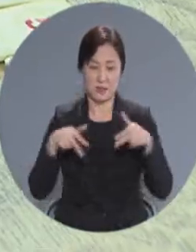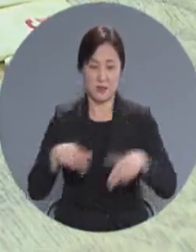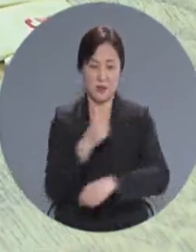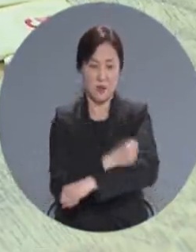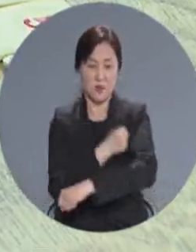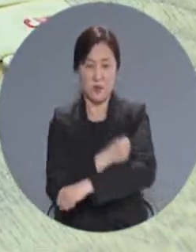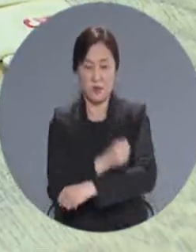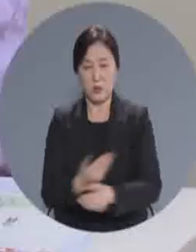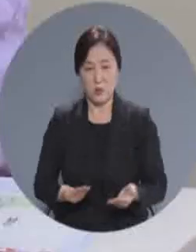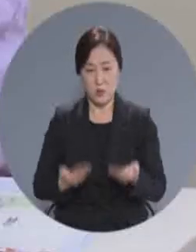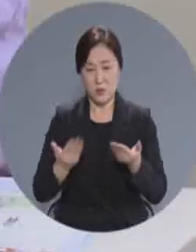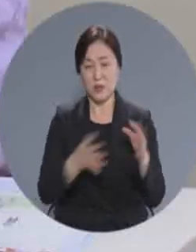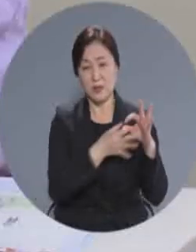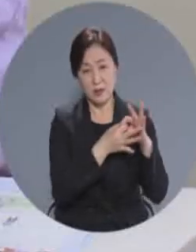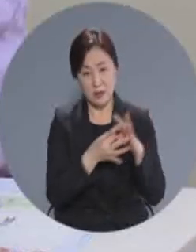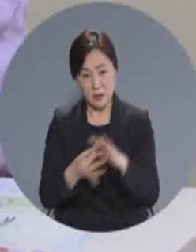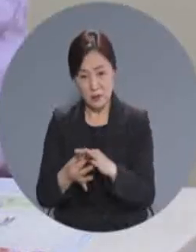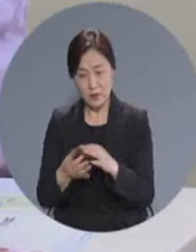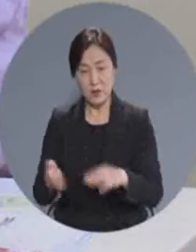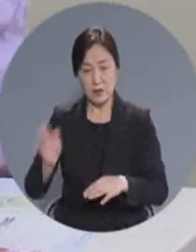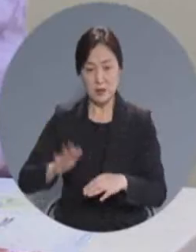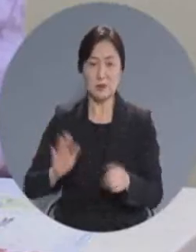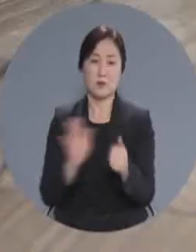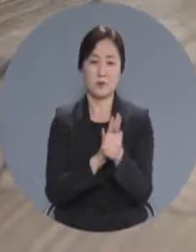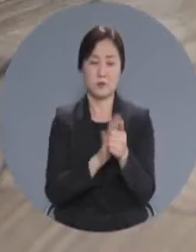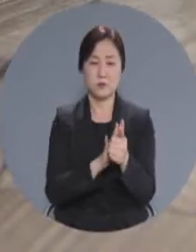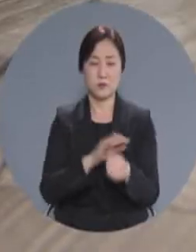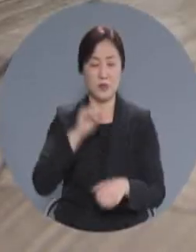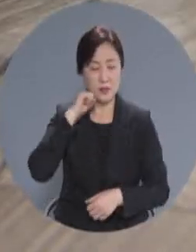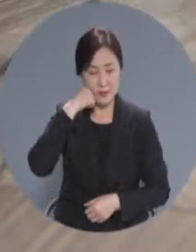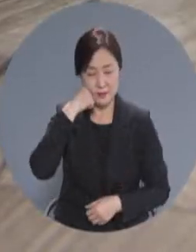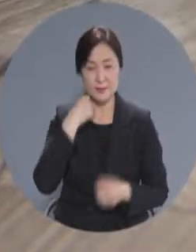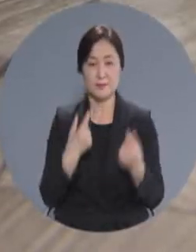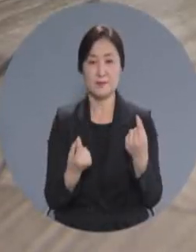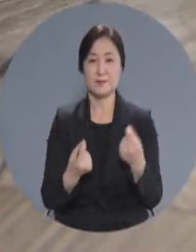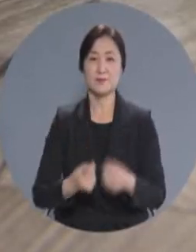이어지고 있지만 척 에서는 요원 합니다 mbc 뉴스 안생겨 보입니다